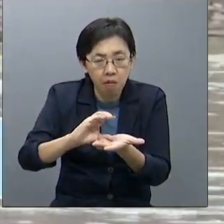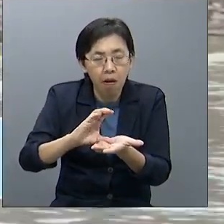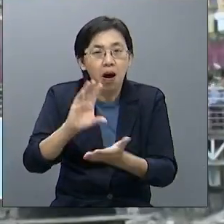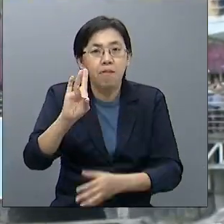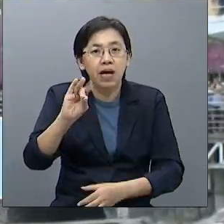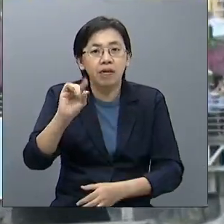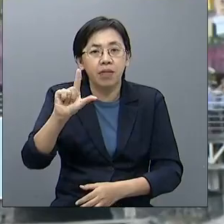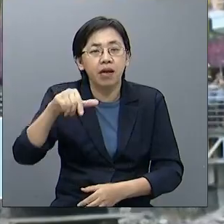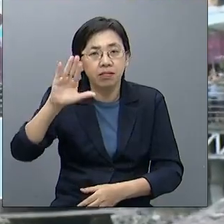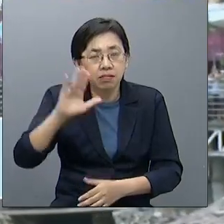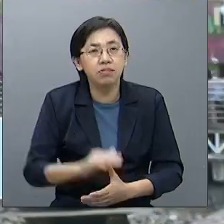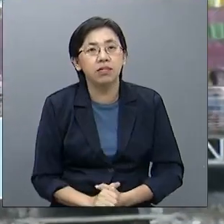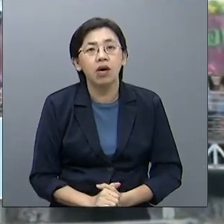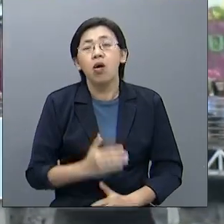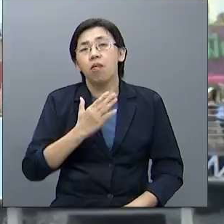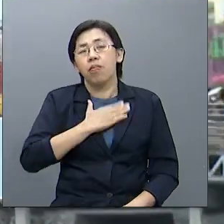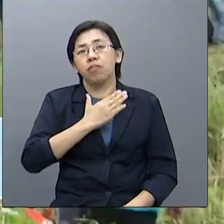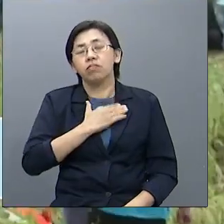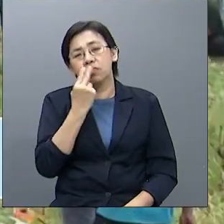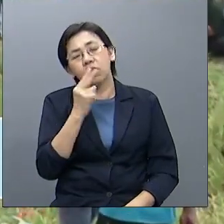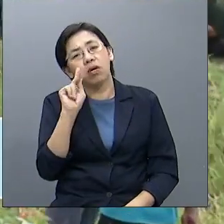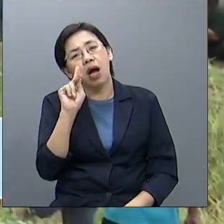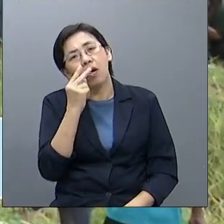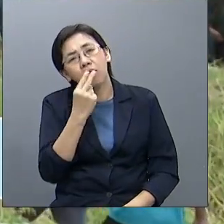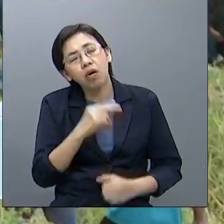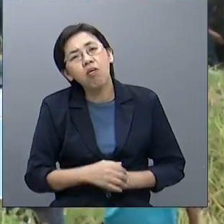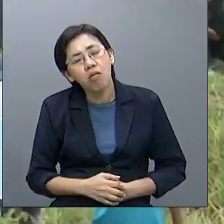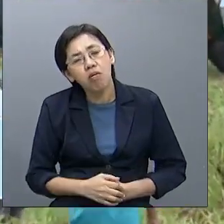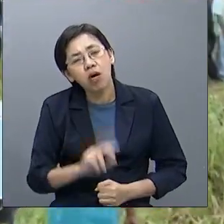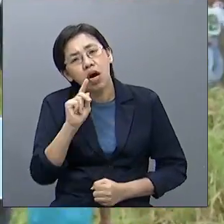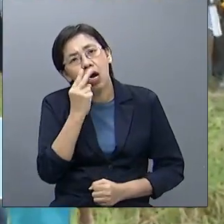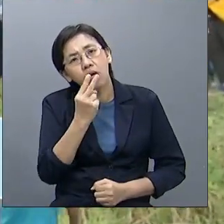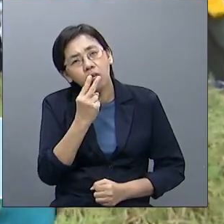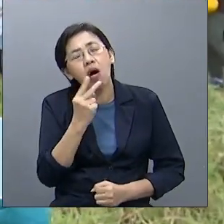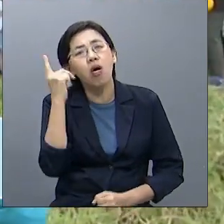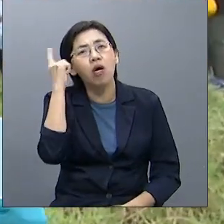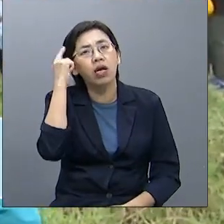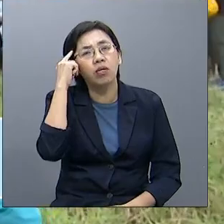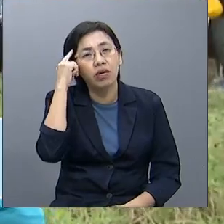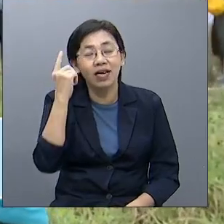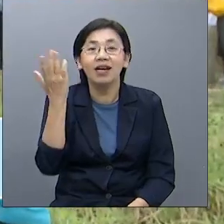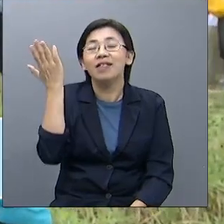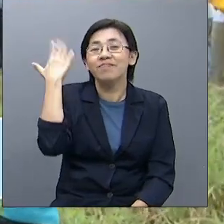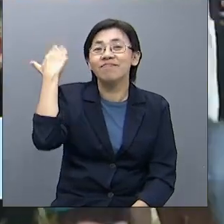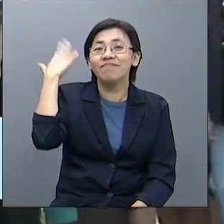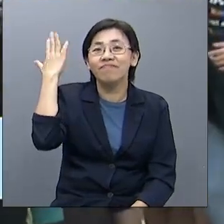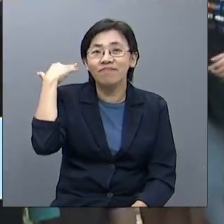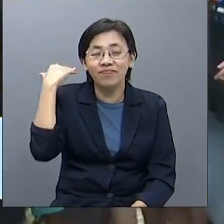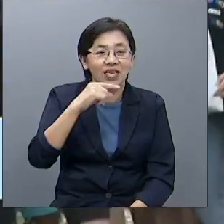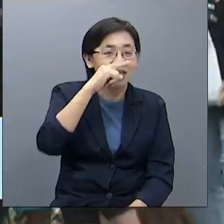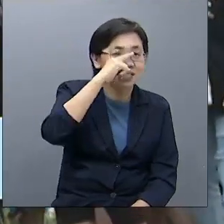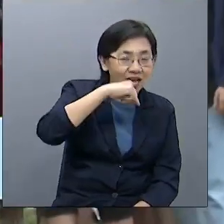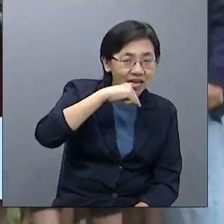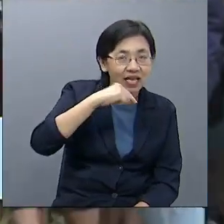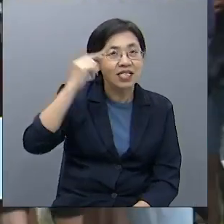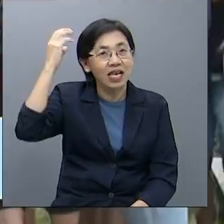80 กว่าล้านบาทนะครับผมเองได้ติดตามข่าวสารมาโดยตลอดนะครับก็ทราบว่าเดิมทีเนี่ยทั้งสองประเทศทั้งสองเมืองเ